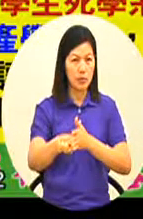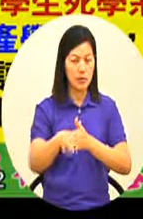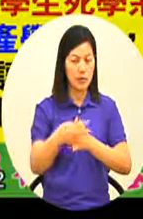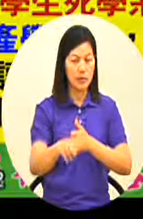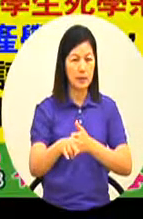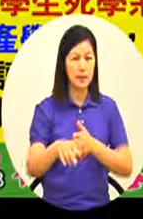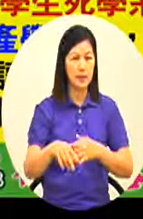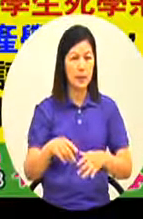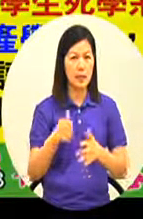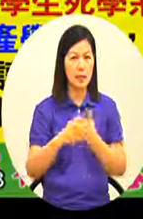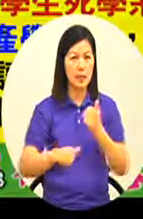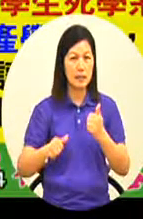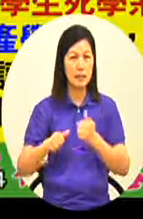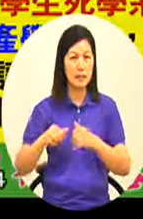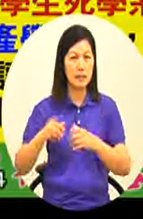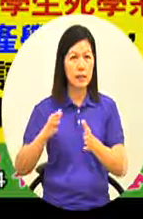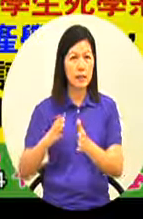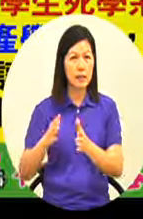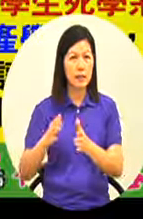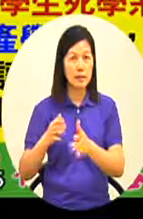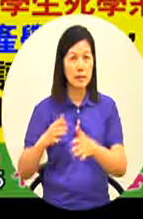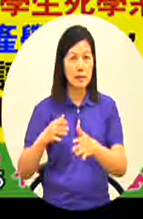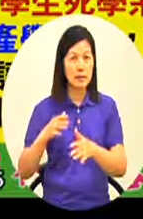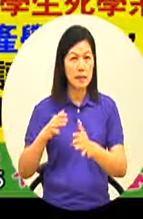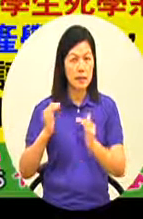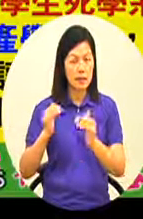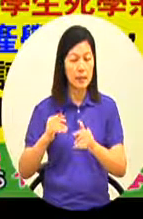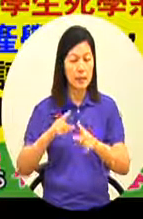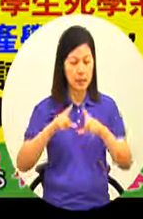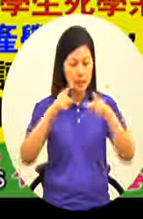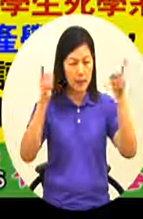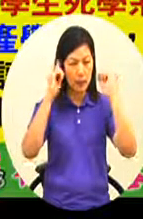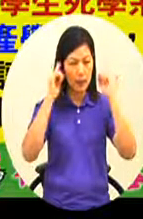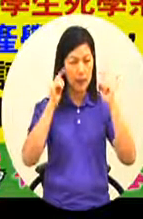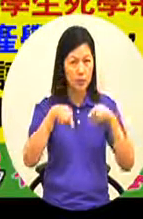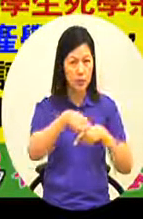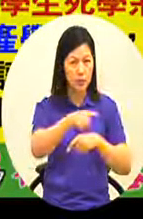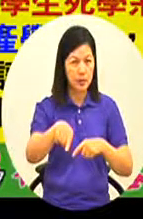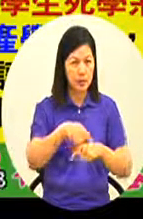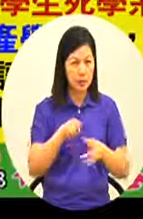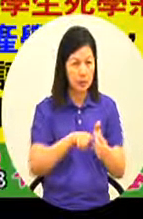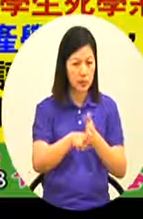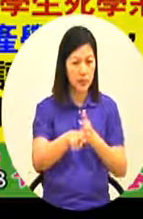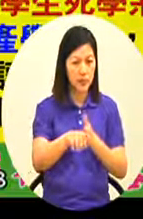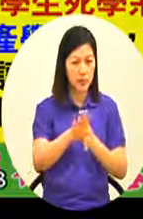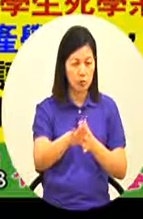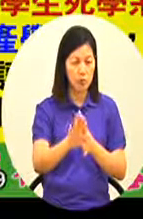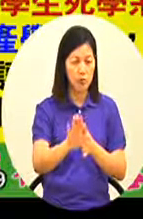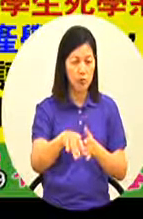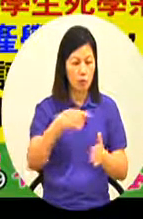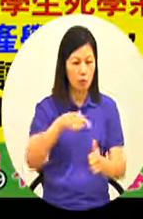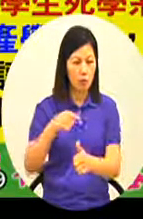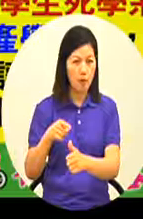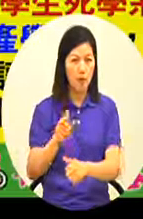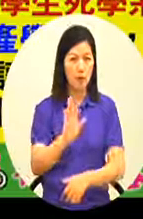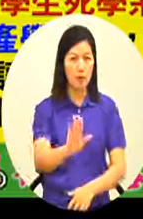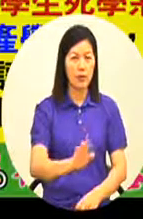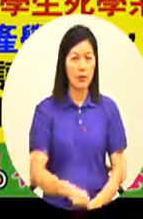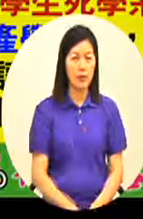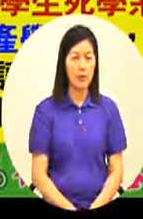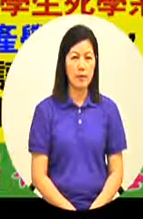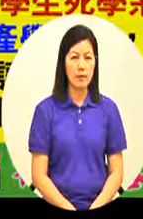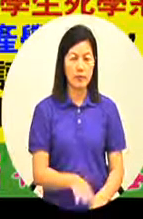系他们有做这方面的这个哈这样子的这方面的殡